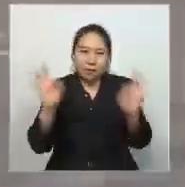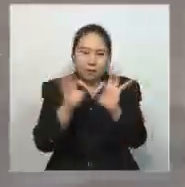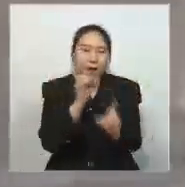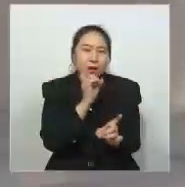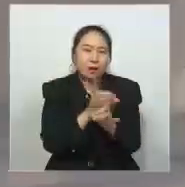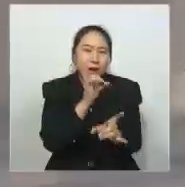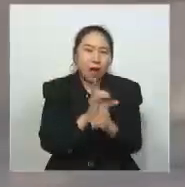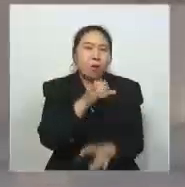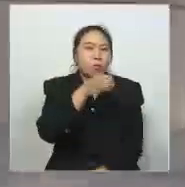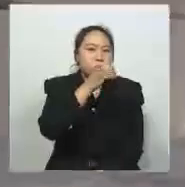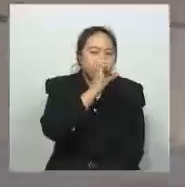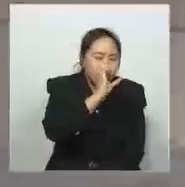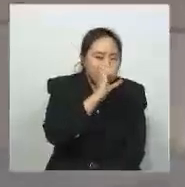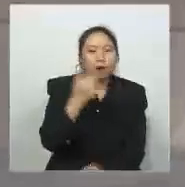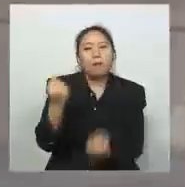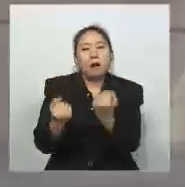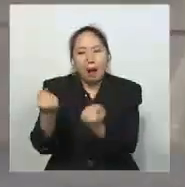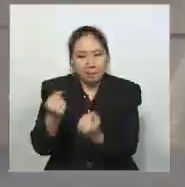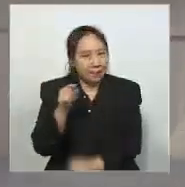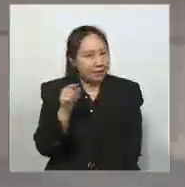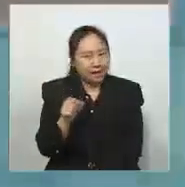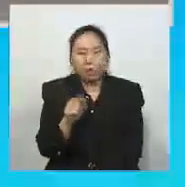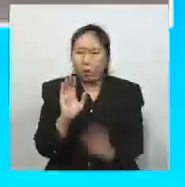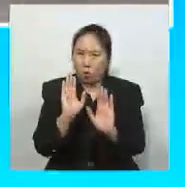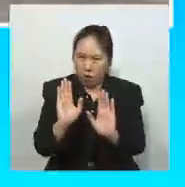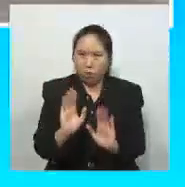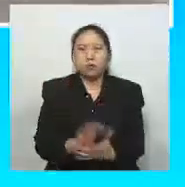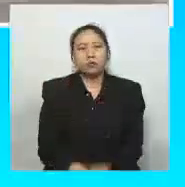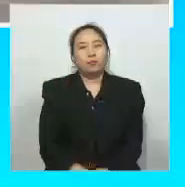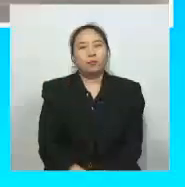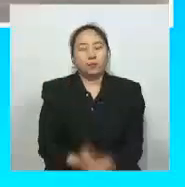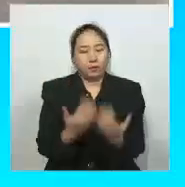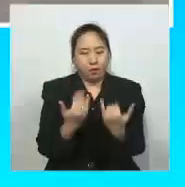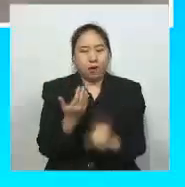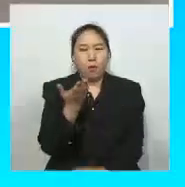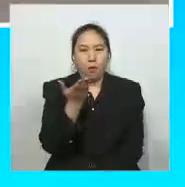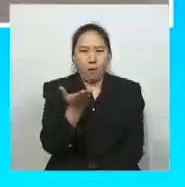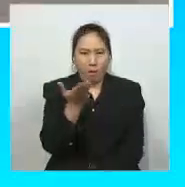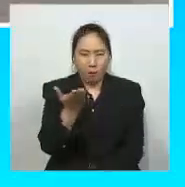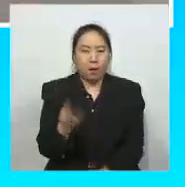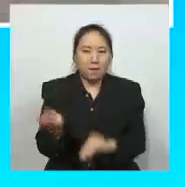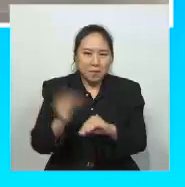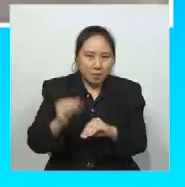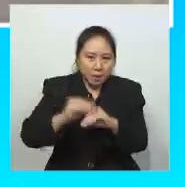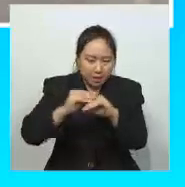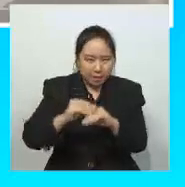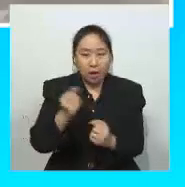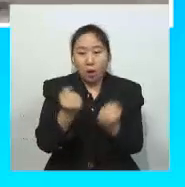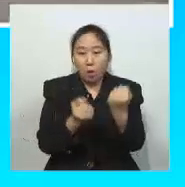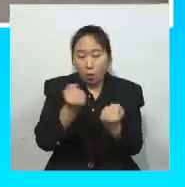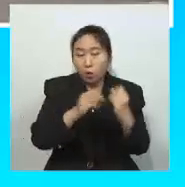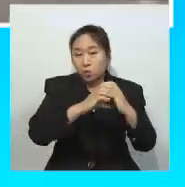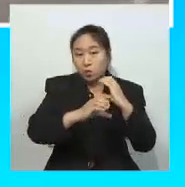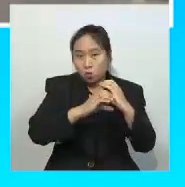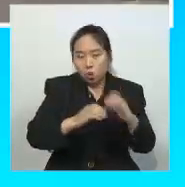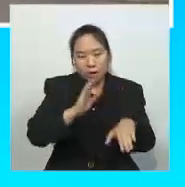ขับนี่ดื่มแล้วขับอันนี้ต้องรณรงค์กันต่อเนื่องนะคะ ใช่ค่ะนอกจากนี้ก็ยังขอให้เพิ่มความถี่ในการเรียกตรวจรถส